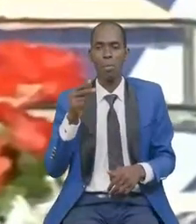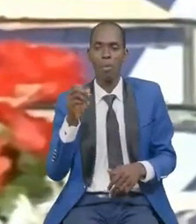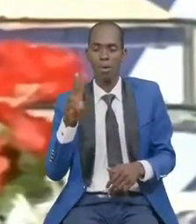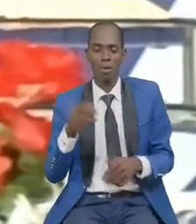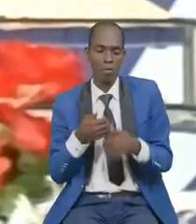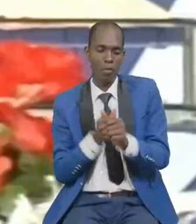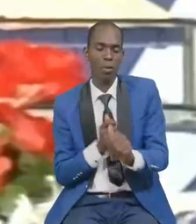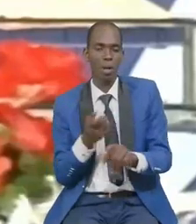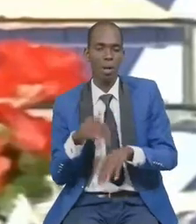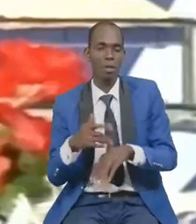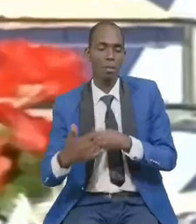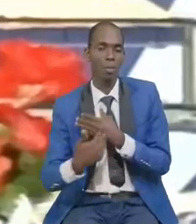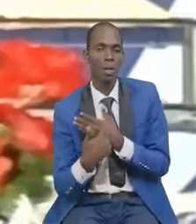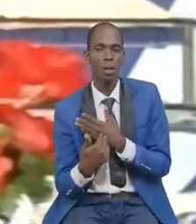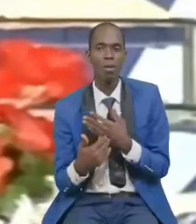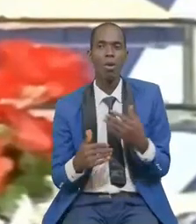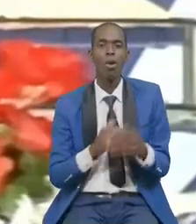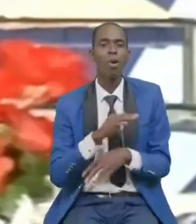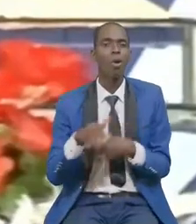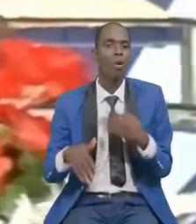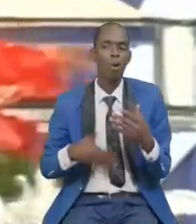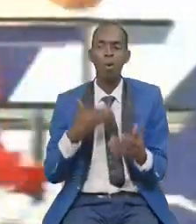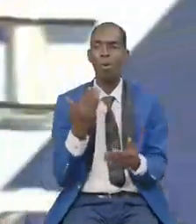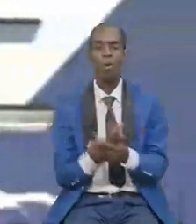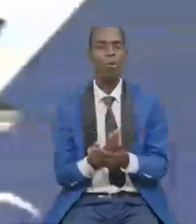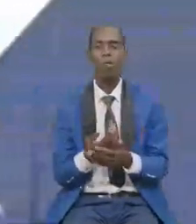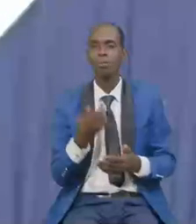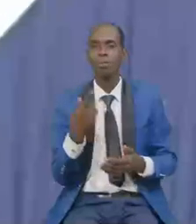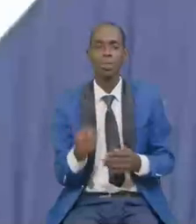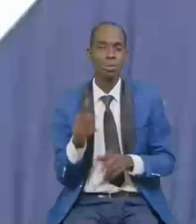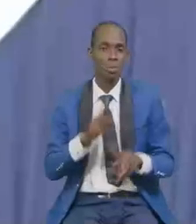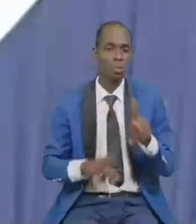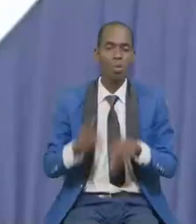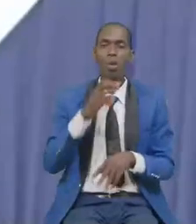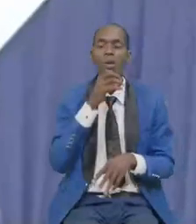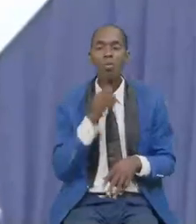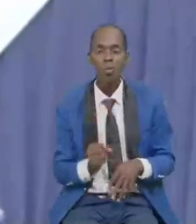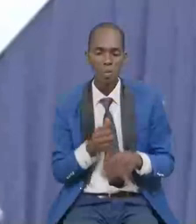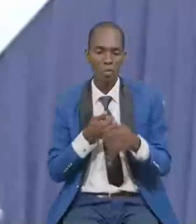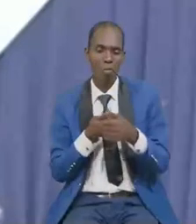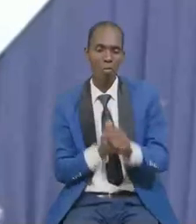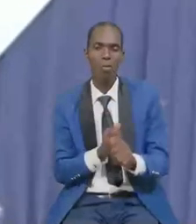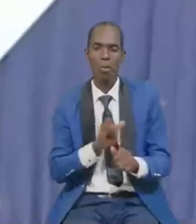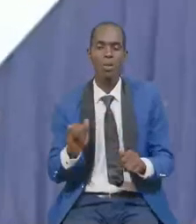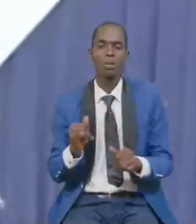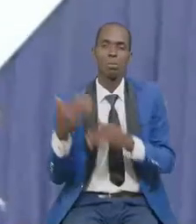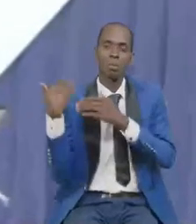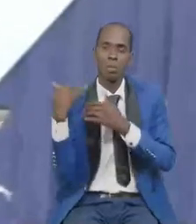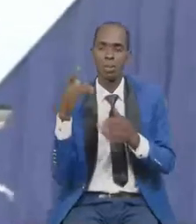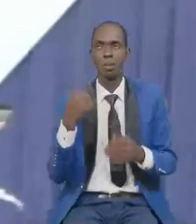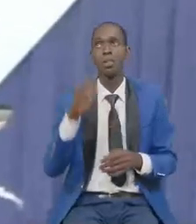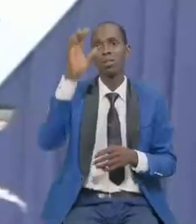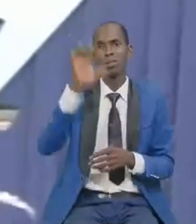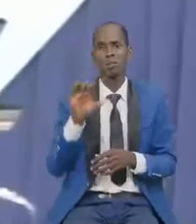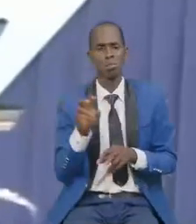croix. Tous les héros des temps passés suivants portent leur croix. Regardez-le, regardez celui-là,